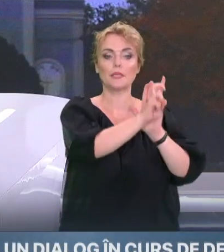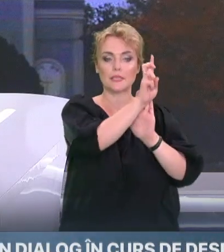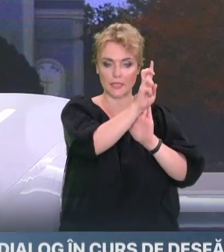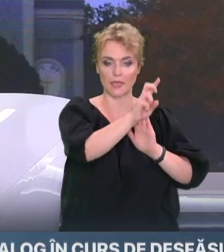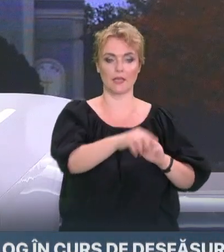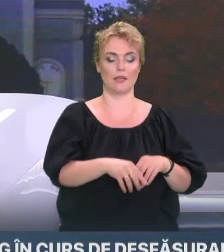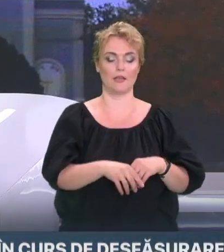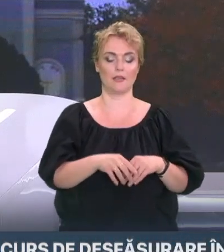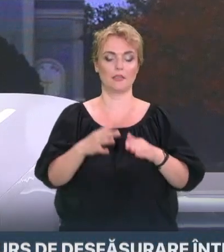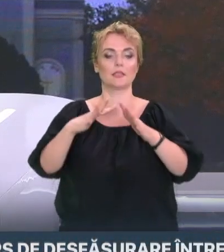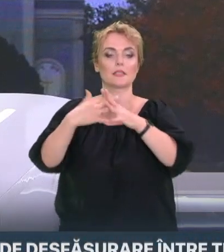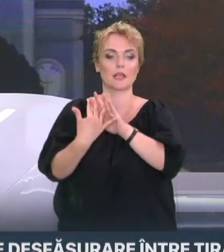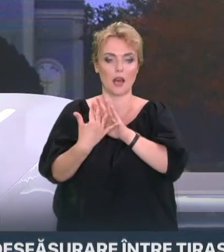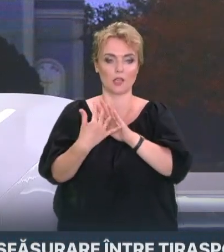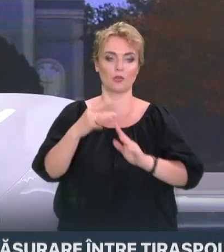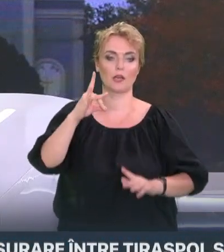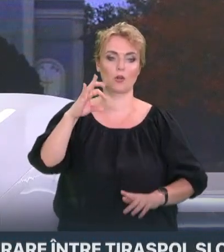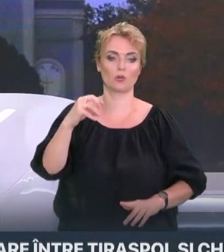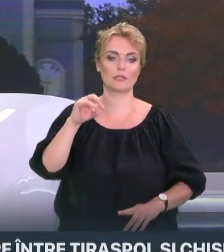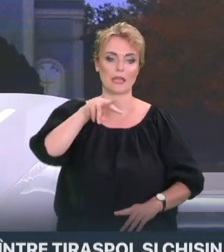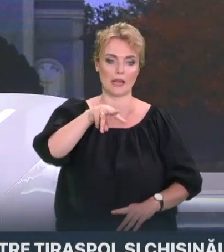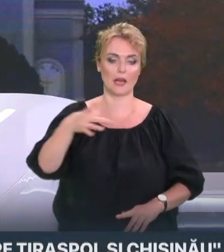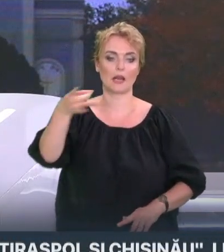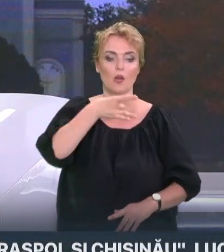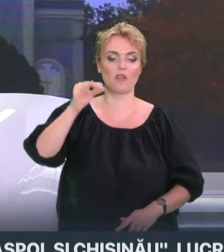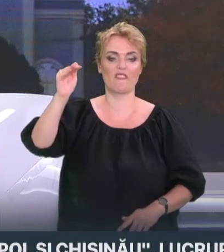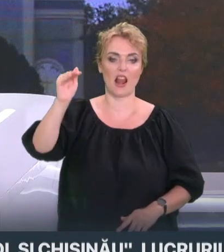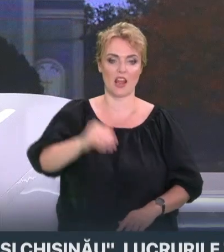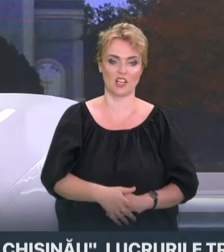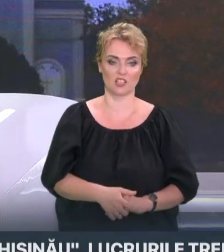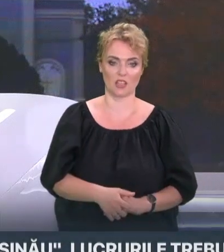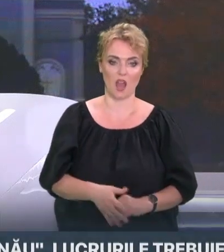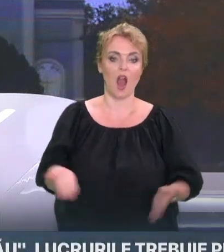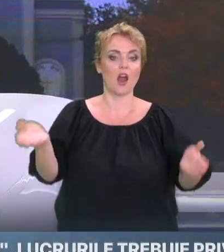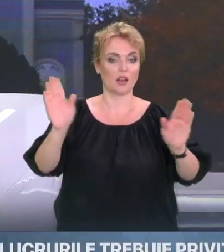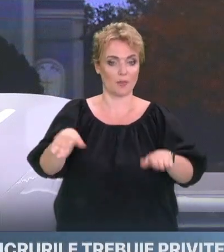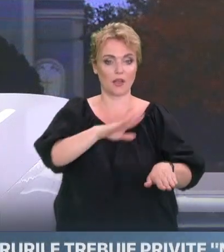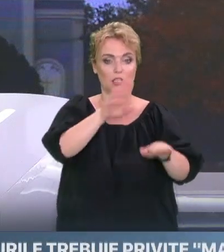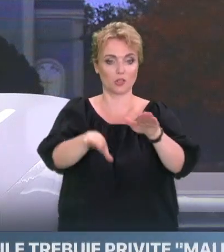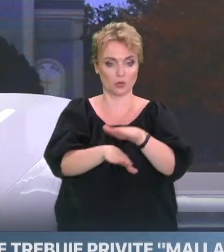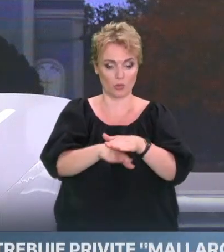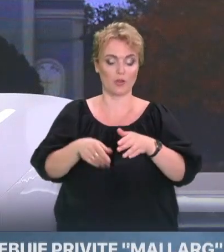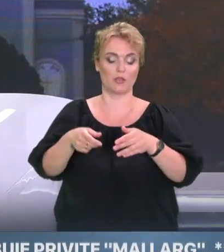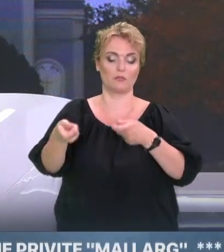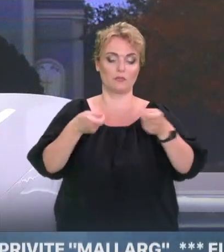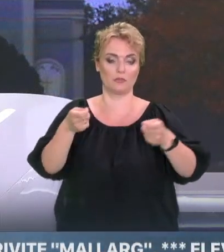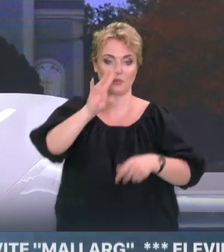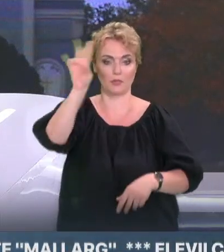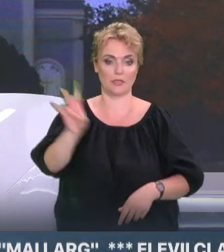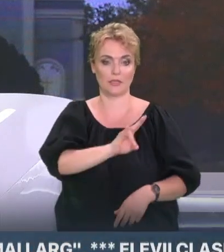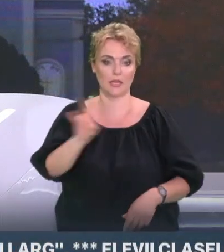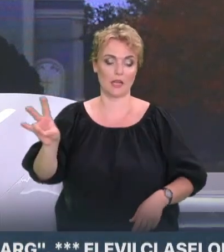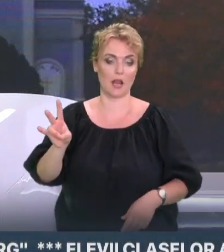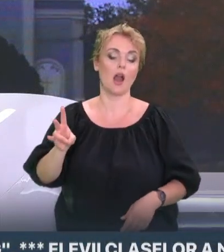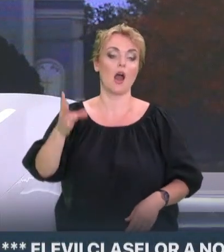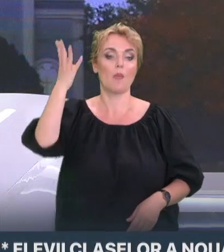Biserica cu hramul Adormirea Maicii Domnului din satul Răuțel, raionul Fălești, rămâne sub administrarea Mitropoliei Basarabiei. Asta după